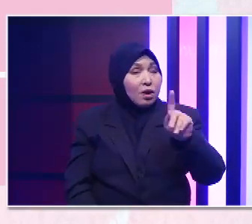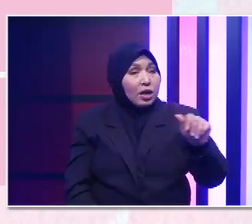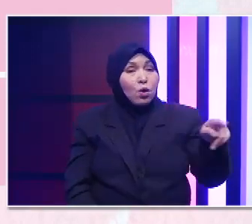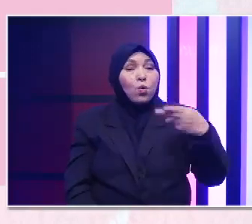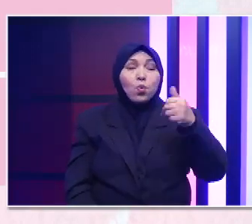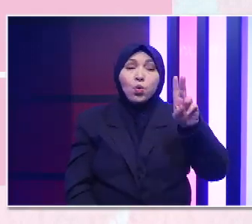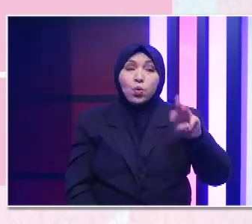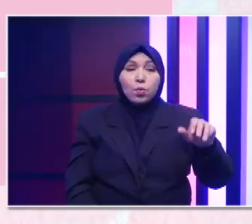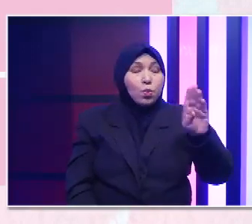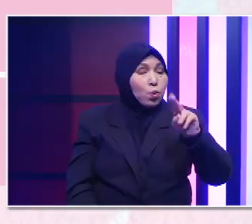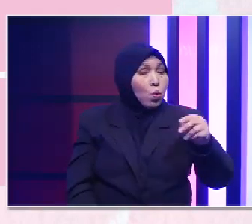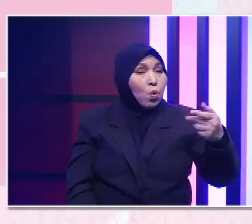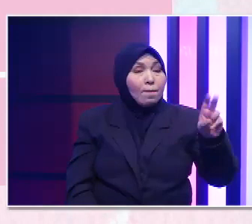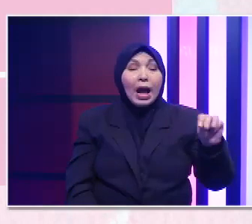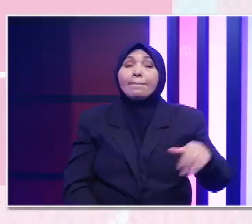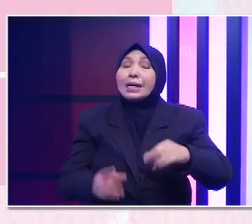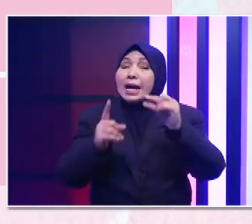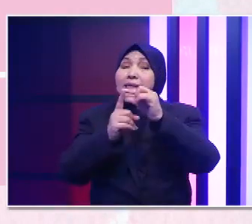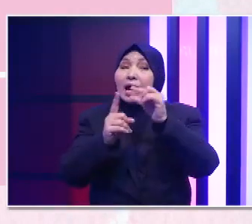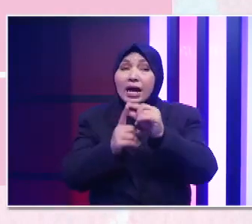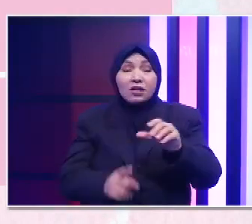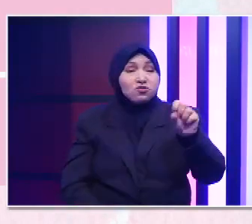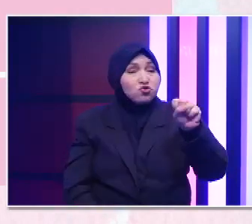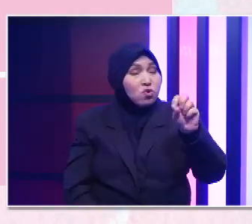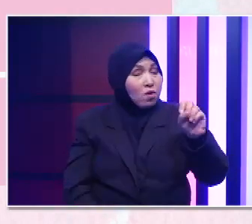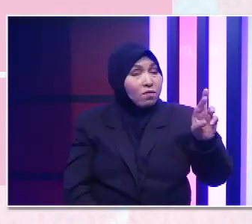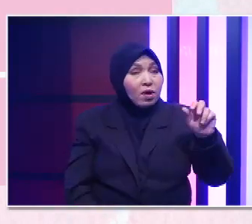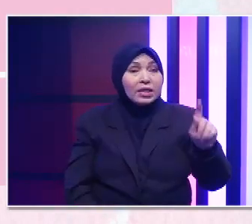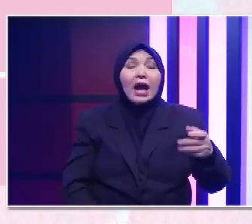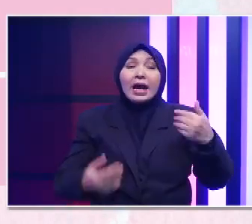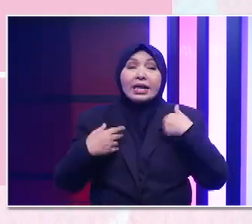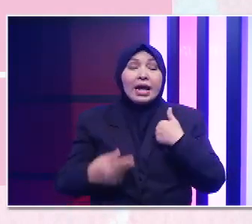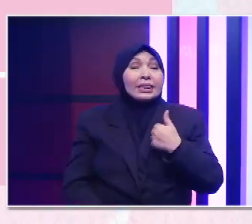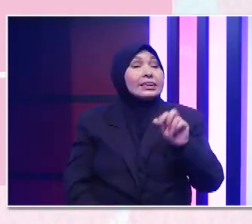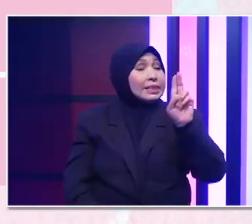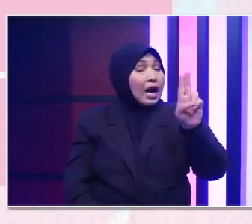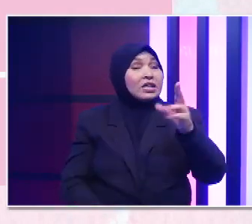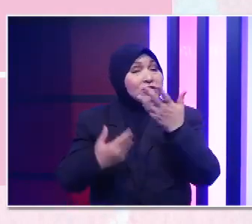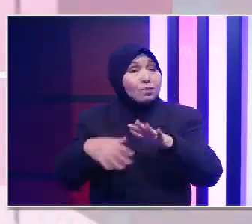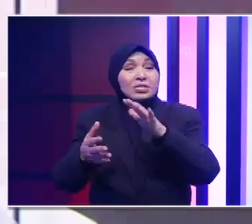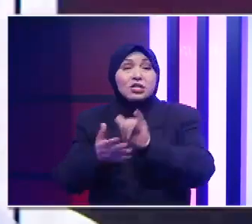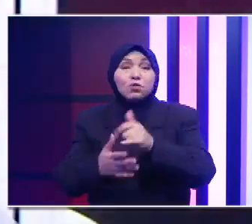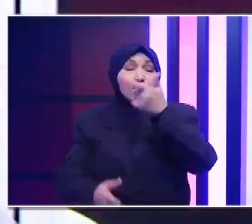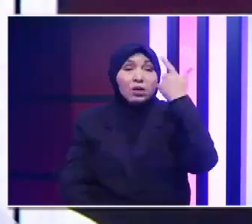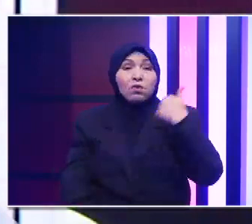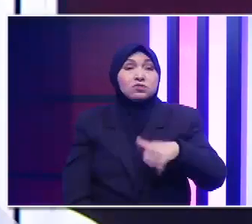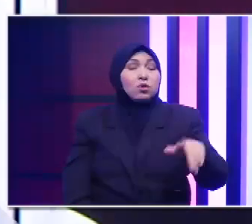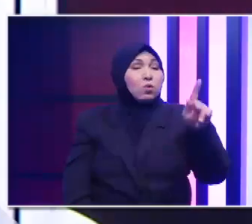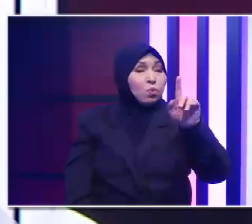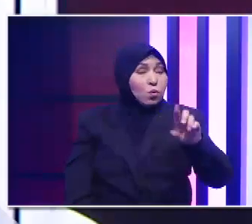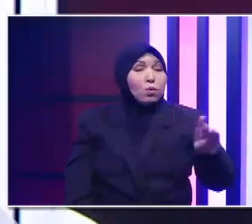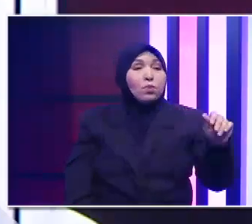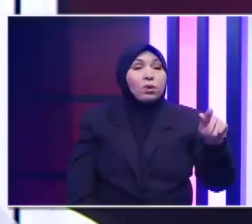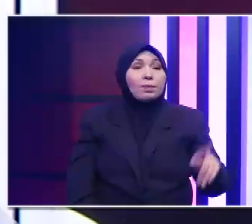fakhoma itu di perkataan shalat akhirnya pleaded tak Selepas itu Kernel qulubuhum itu